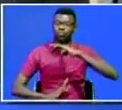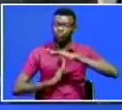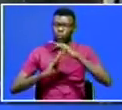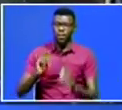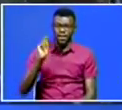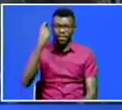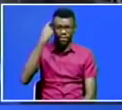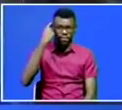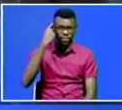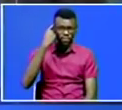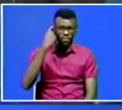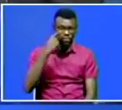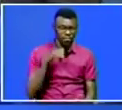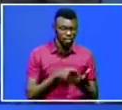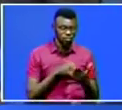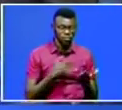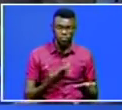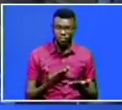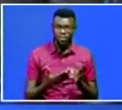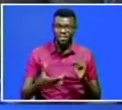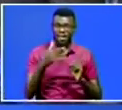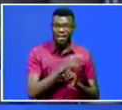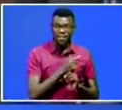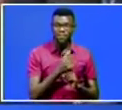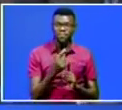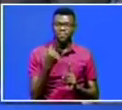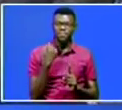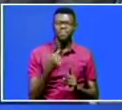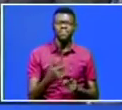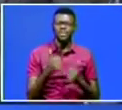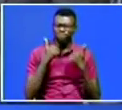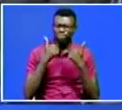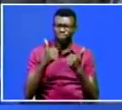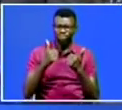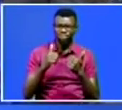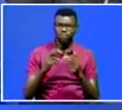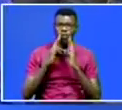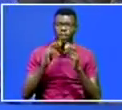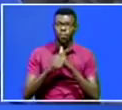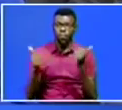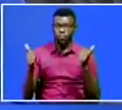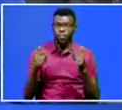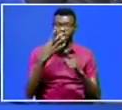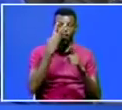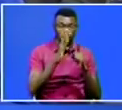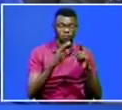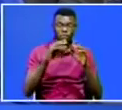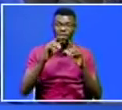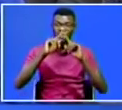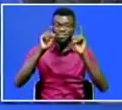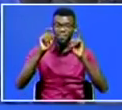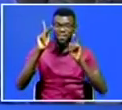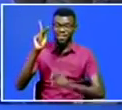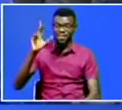10 bora nchini Kenya ambazo zimeweza kujinyakulia nafasi bora kabisa katika mtihani wa kidato cha 4, mtihani wa